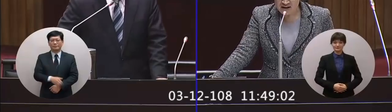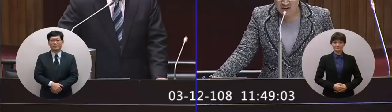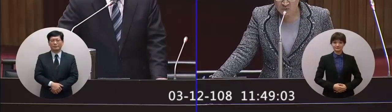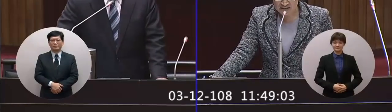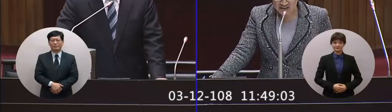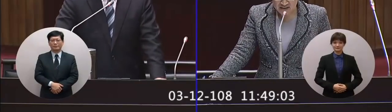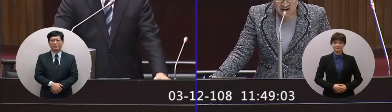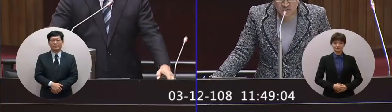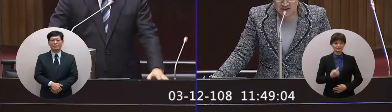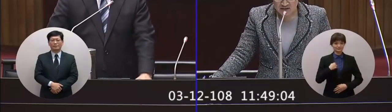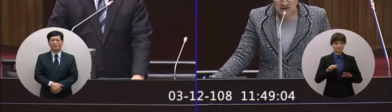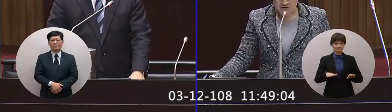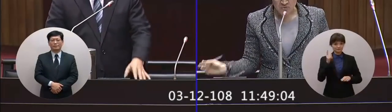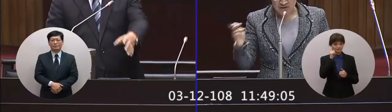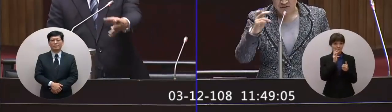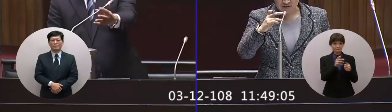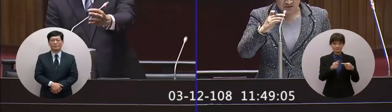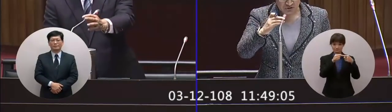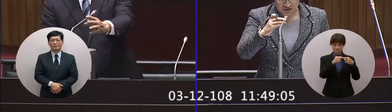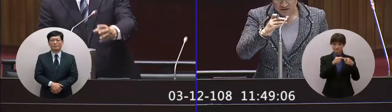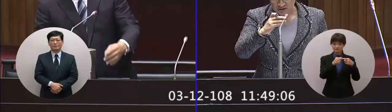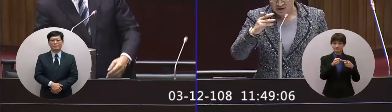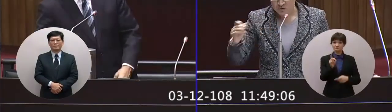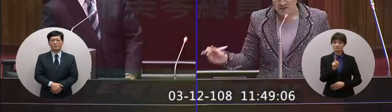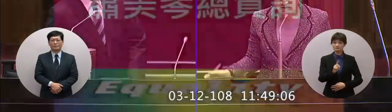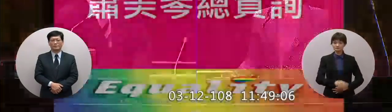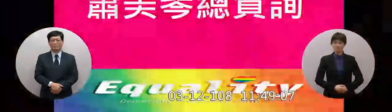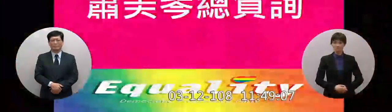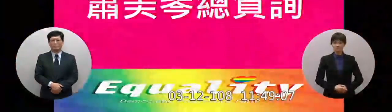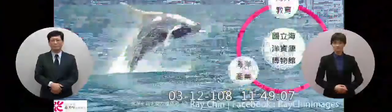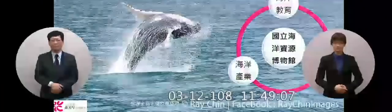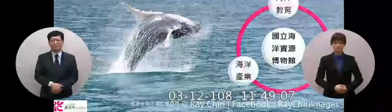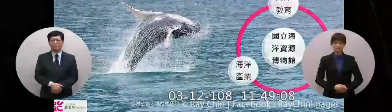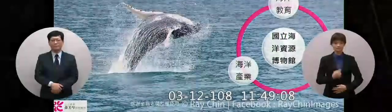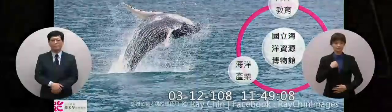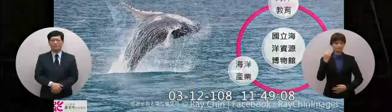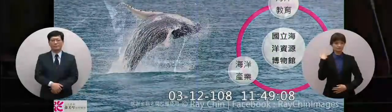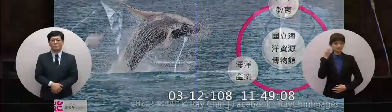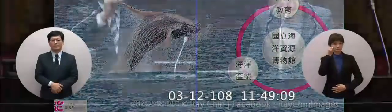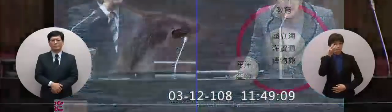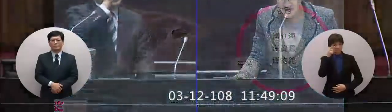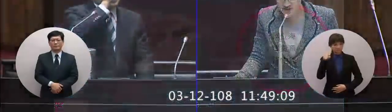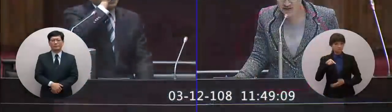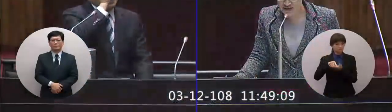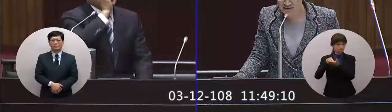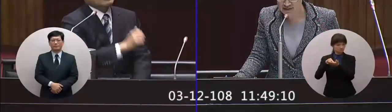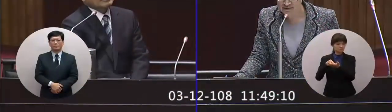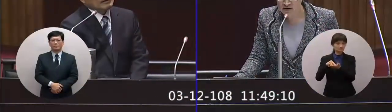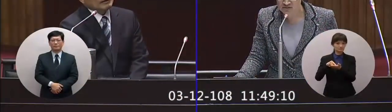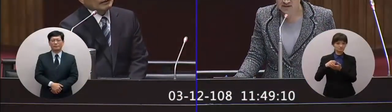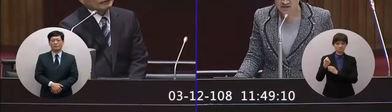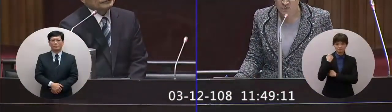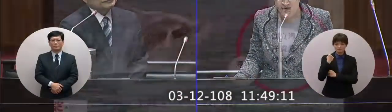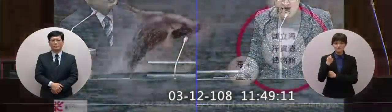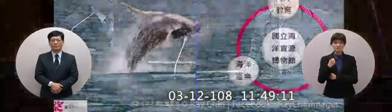好，那我今天要问的第一个主题呢，就是我一直在花莲争取的这个海洋产业